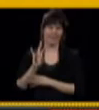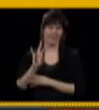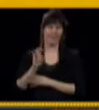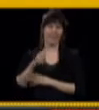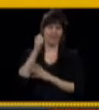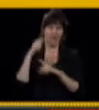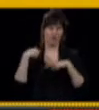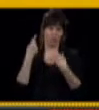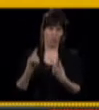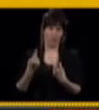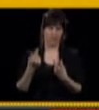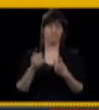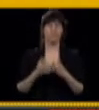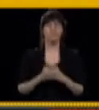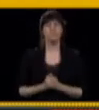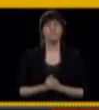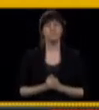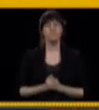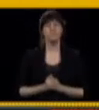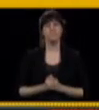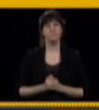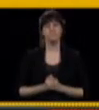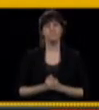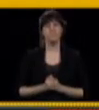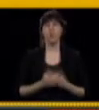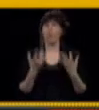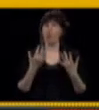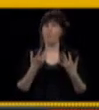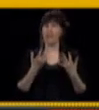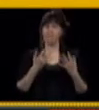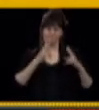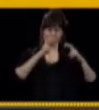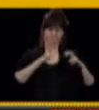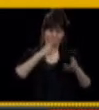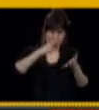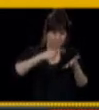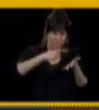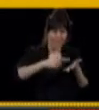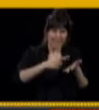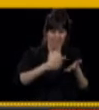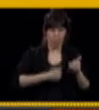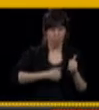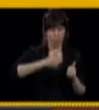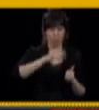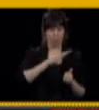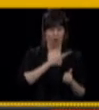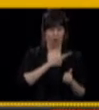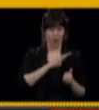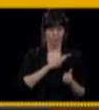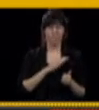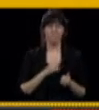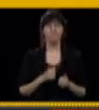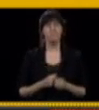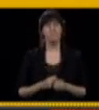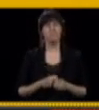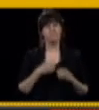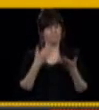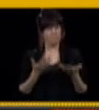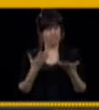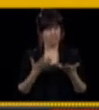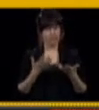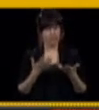on du côté du nombre de tests ont augmenté le nombre de tests mais on est à 1 de valider le nombre de